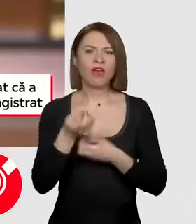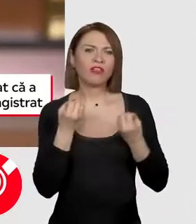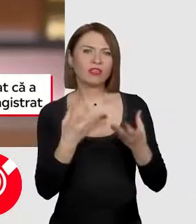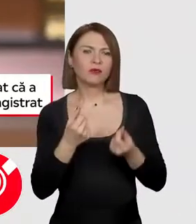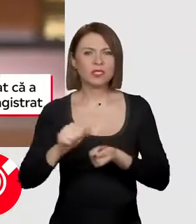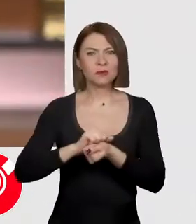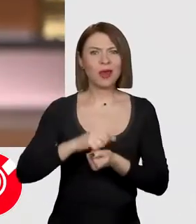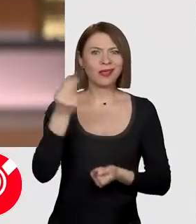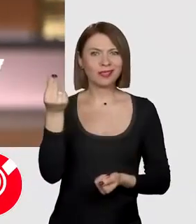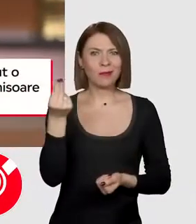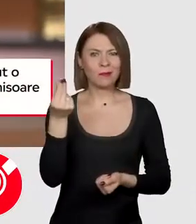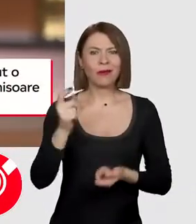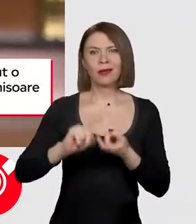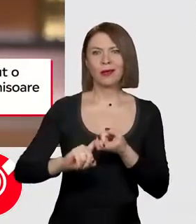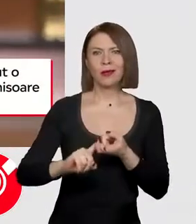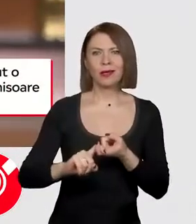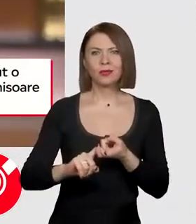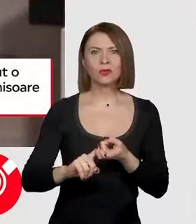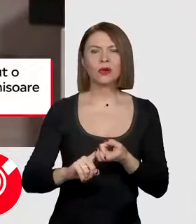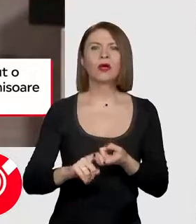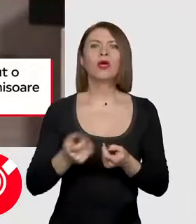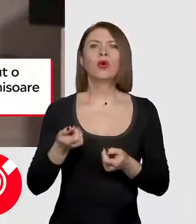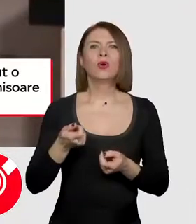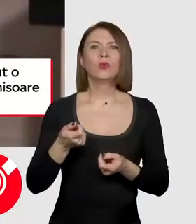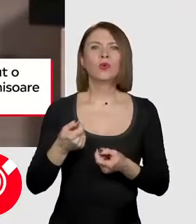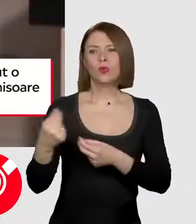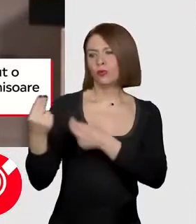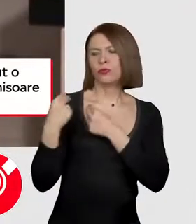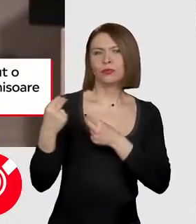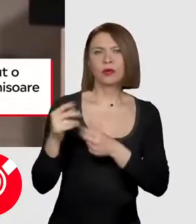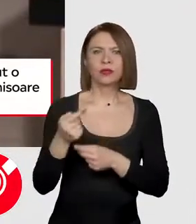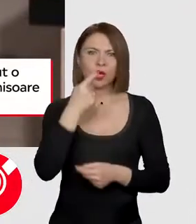spălare de bani în privința consultanței pe care a primit-o din Rusia.